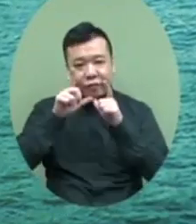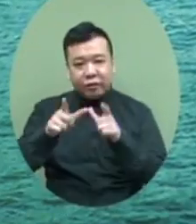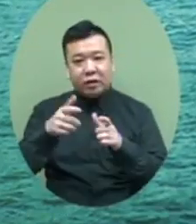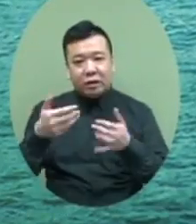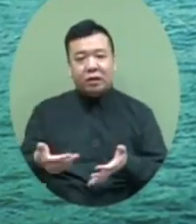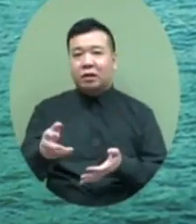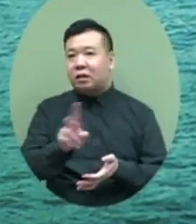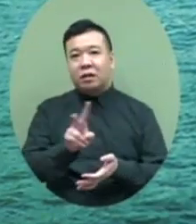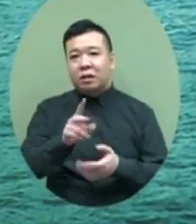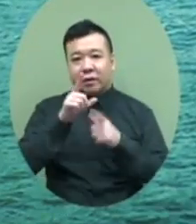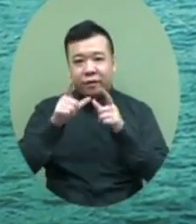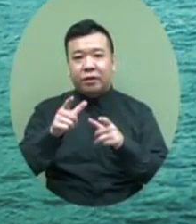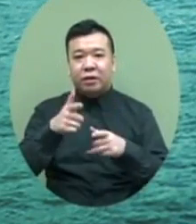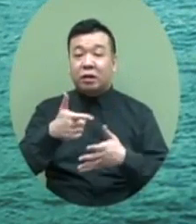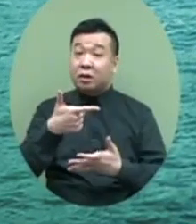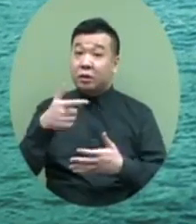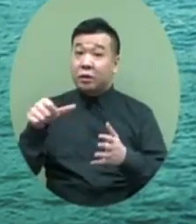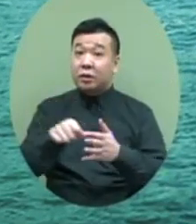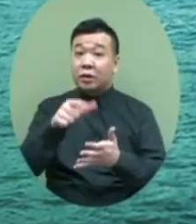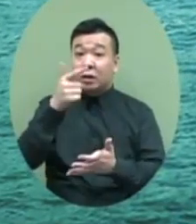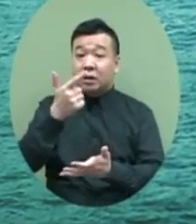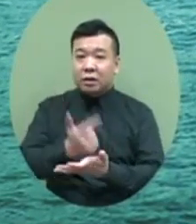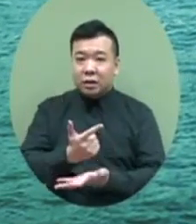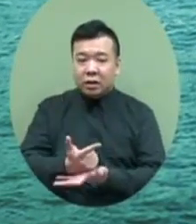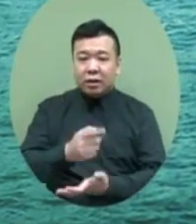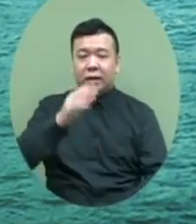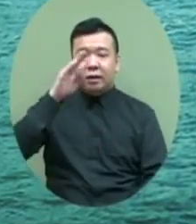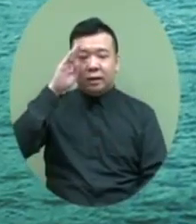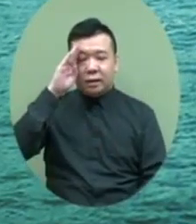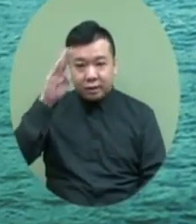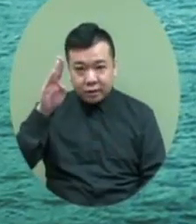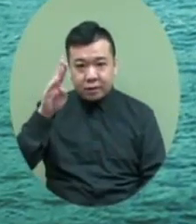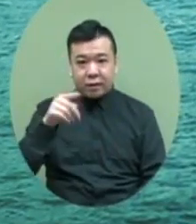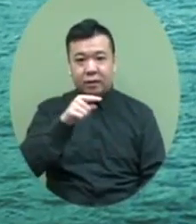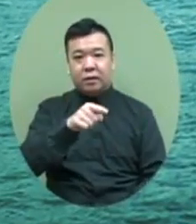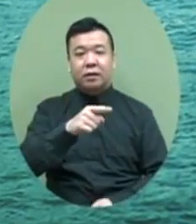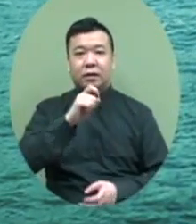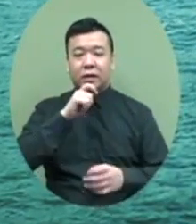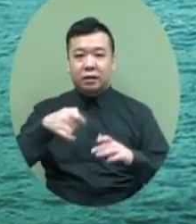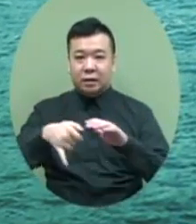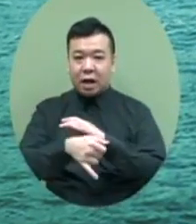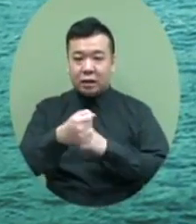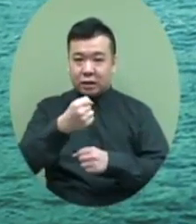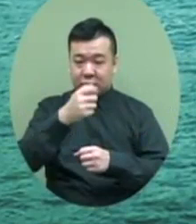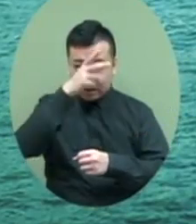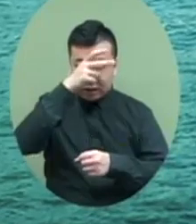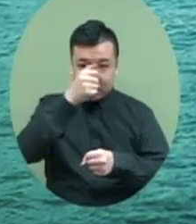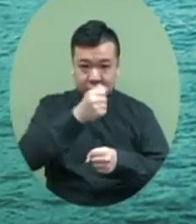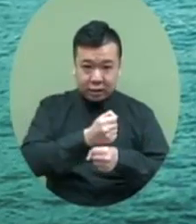這樣說，就是最重要是我是希望入到來政府去做事